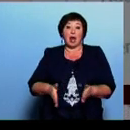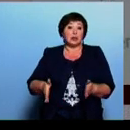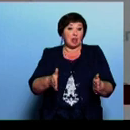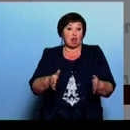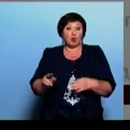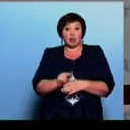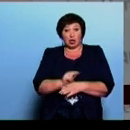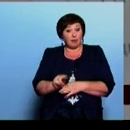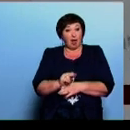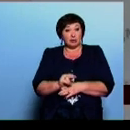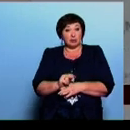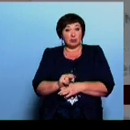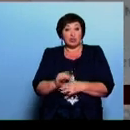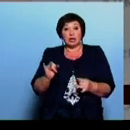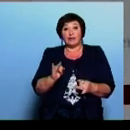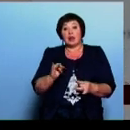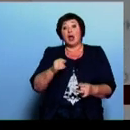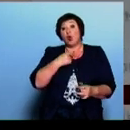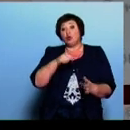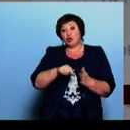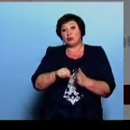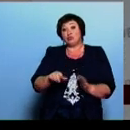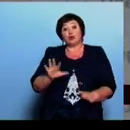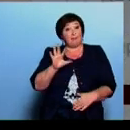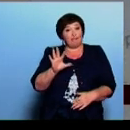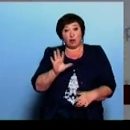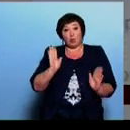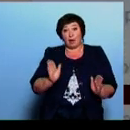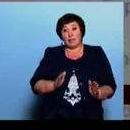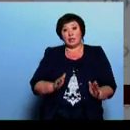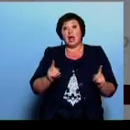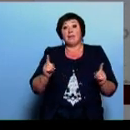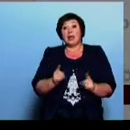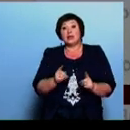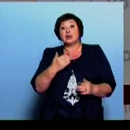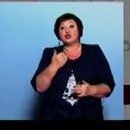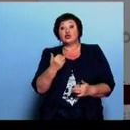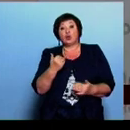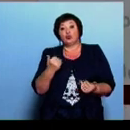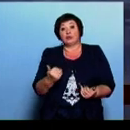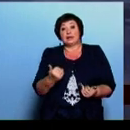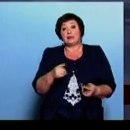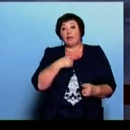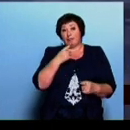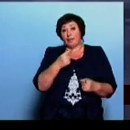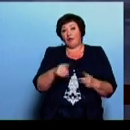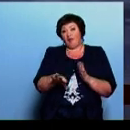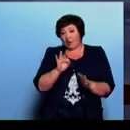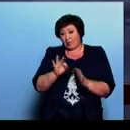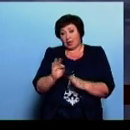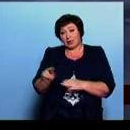предложенных улиц каждый участник онлайн-голосования может выбрать 5. Лидеры народного рейтинга будут включены в титульный список